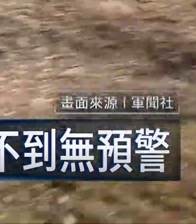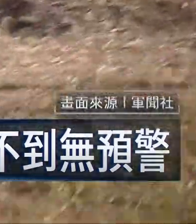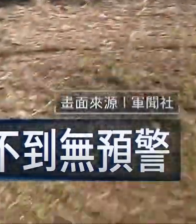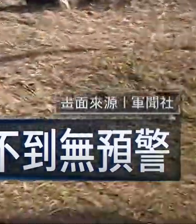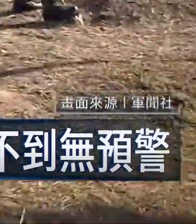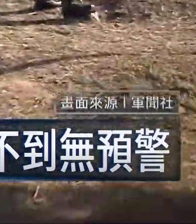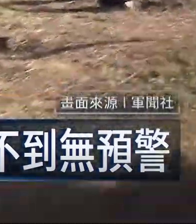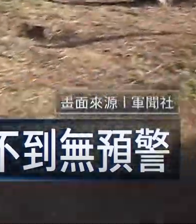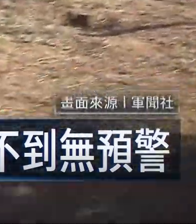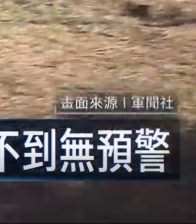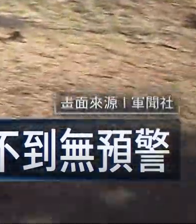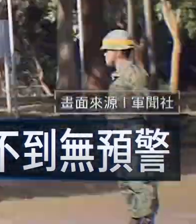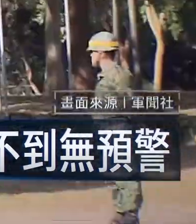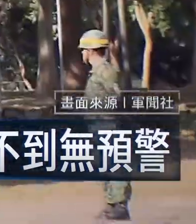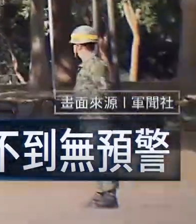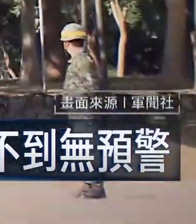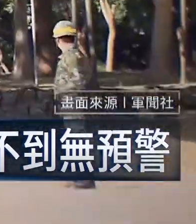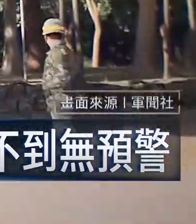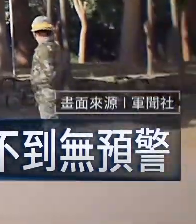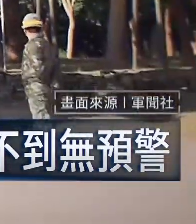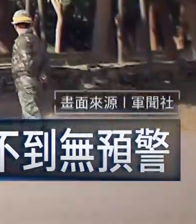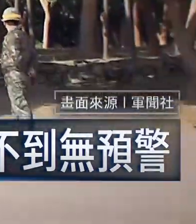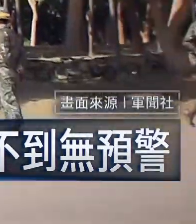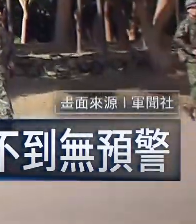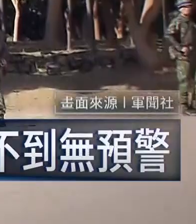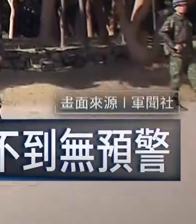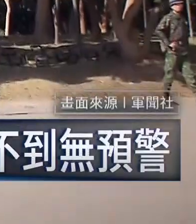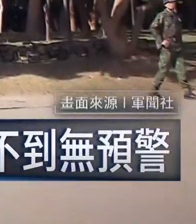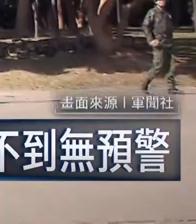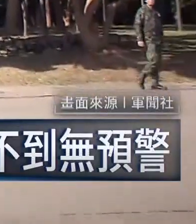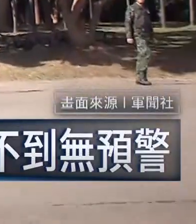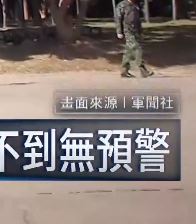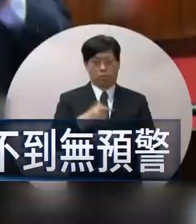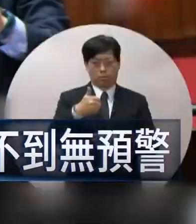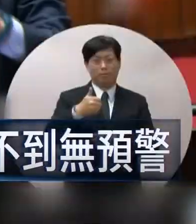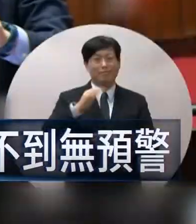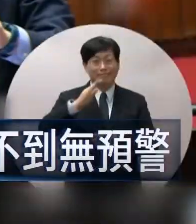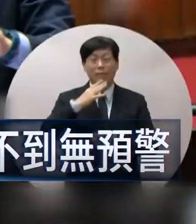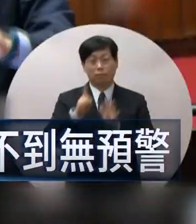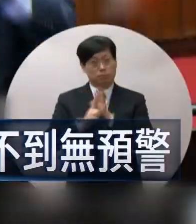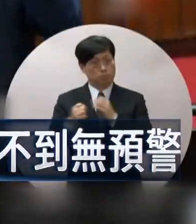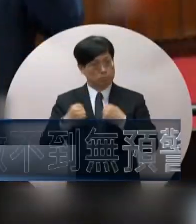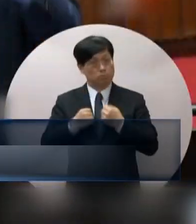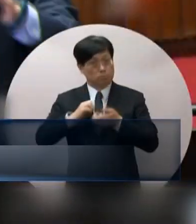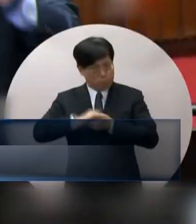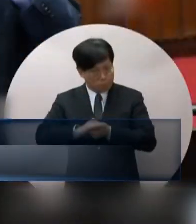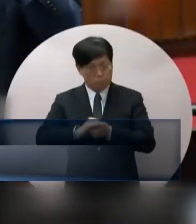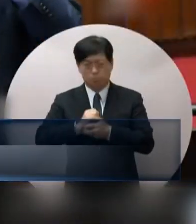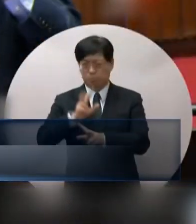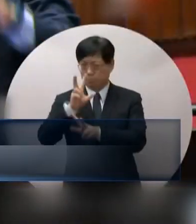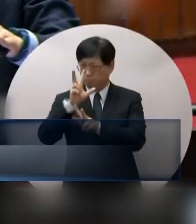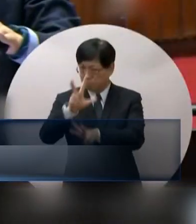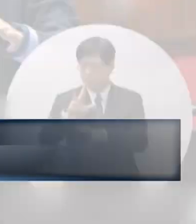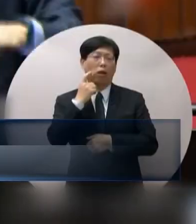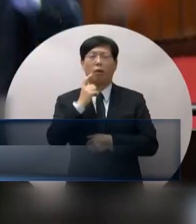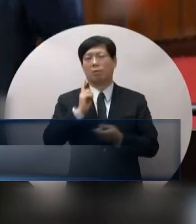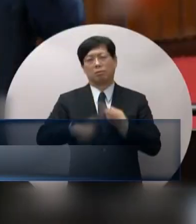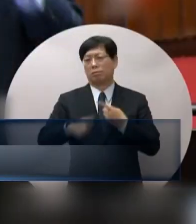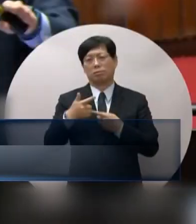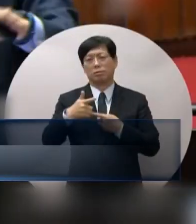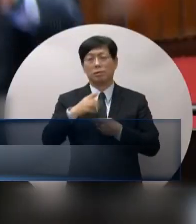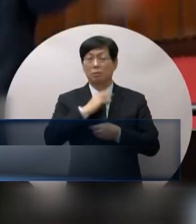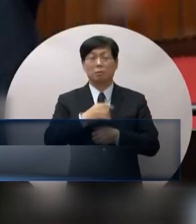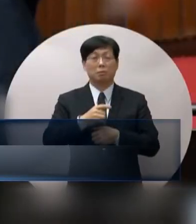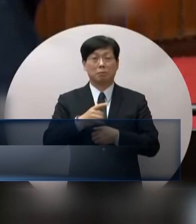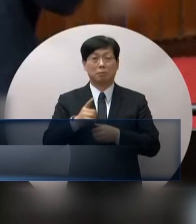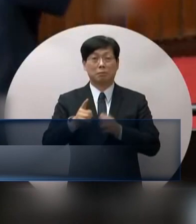息万变的台海局势，万安演习拟真性也被放大检视。 演练也要是真的演习，你要演练